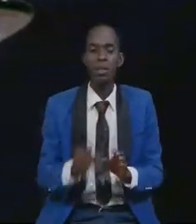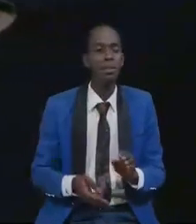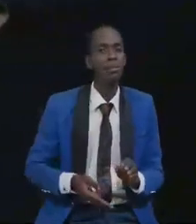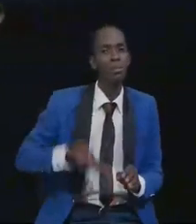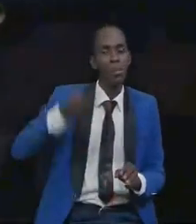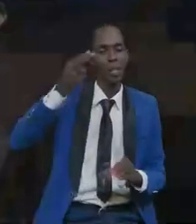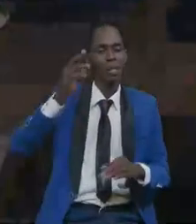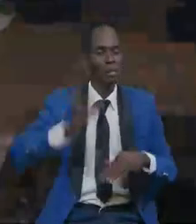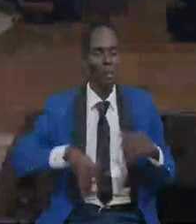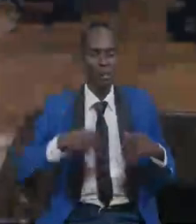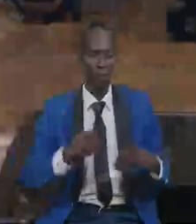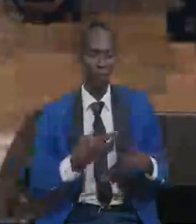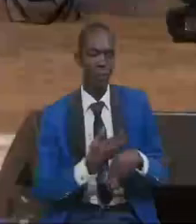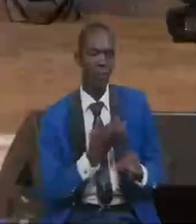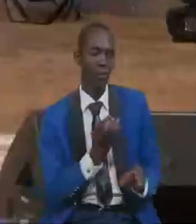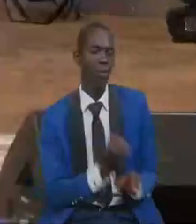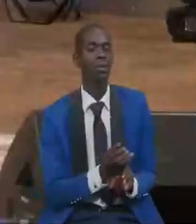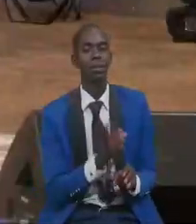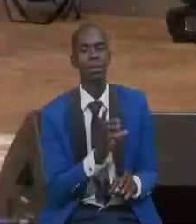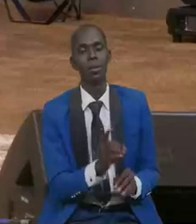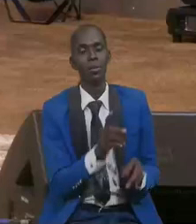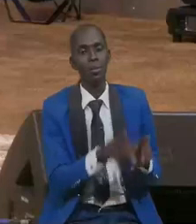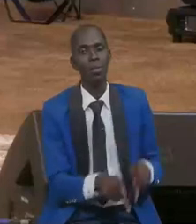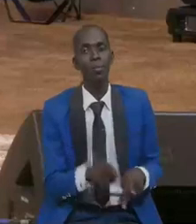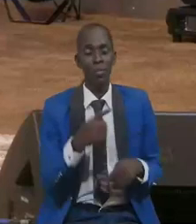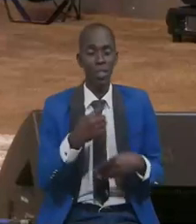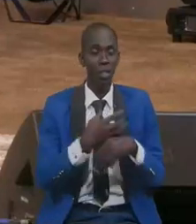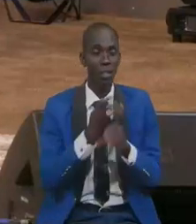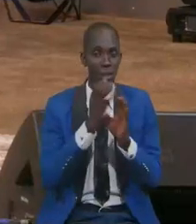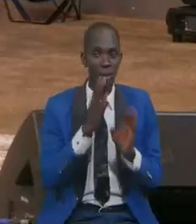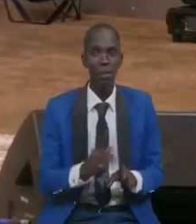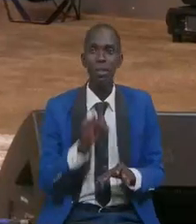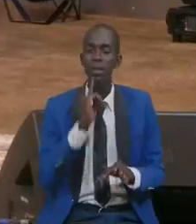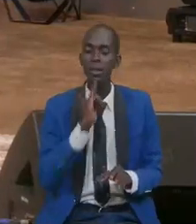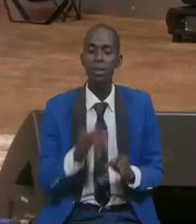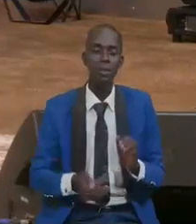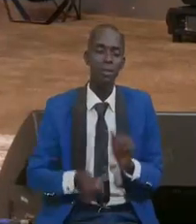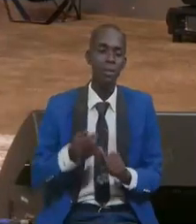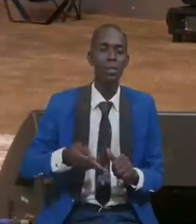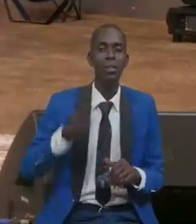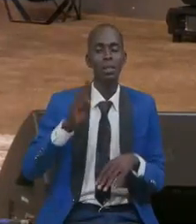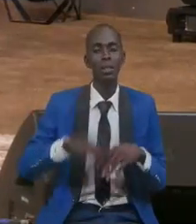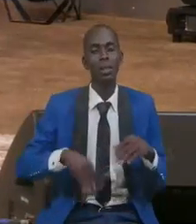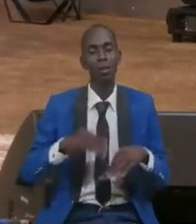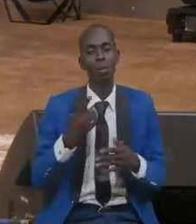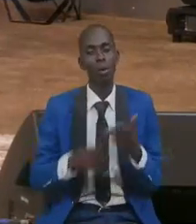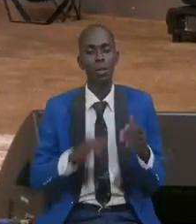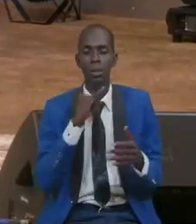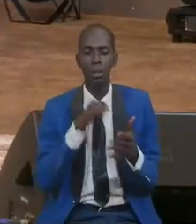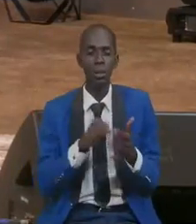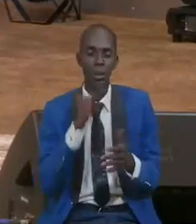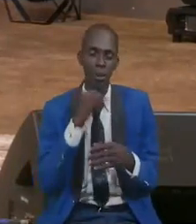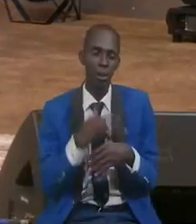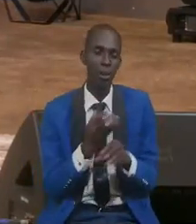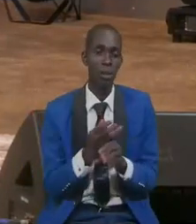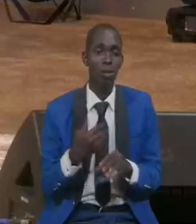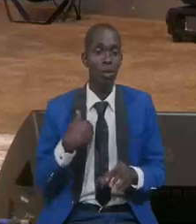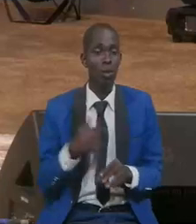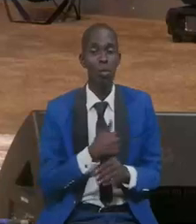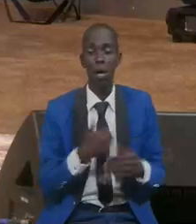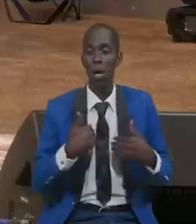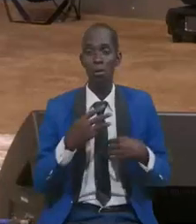le fabricateur est plus grand que celui qui que ce qui est fabriqué. Vous devez savoir que nous n'avons aucun droit et nous n'avons pas de droit de venir